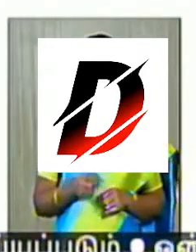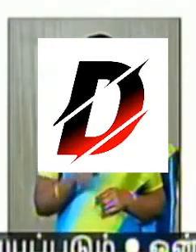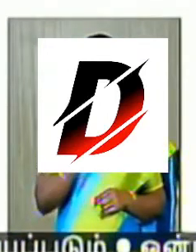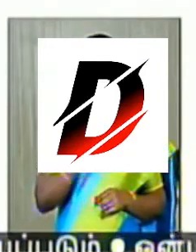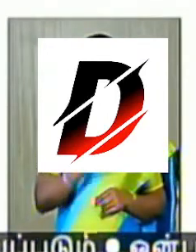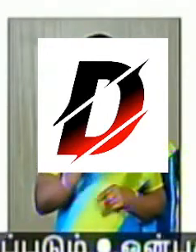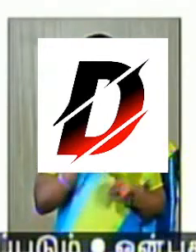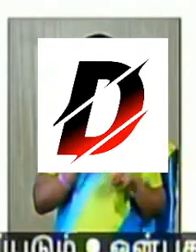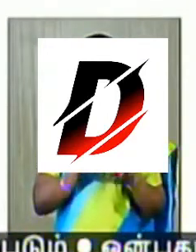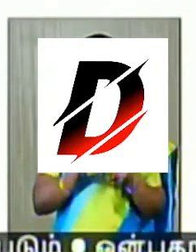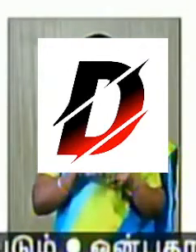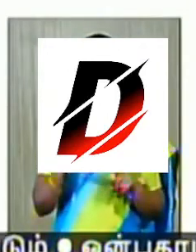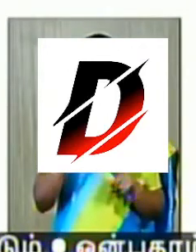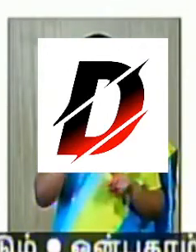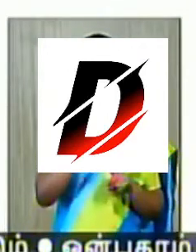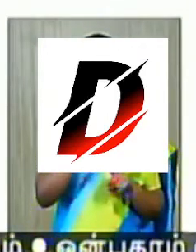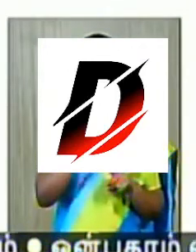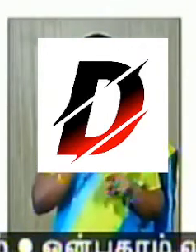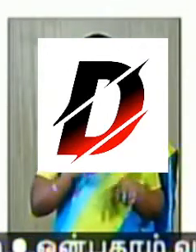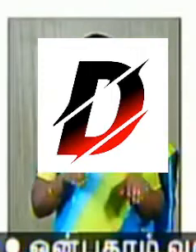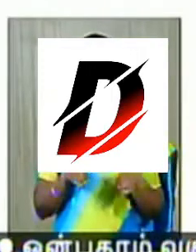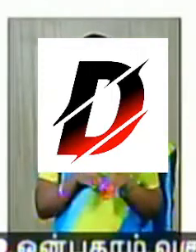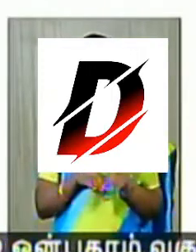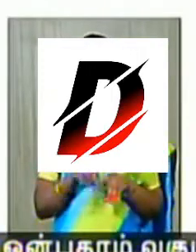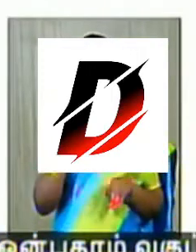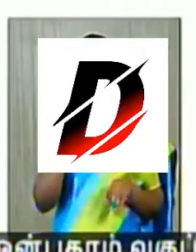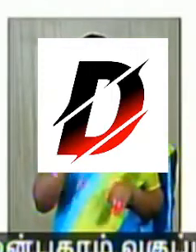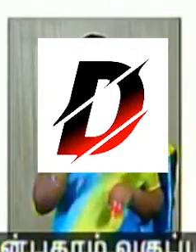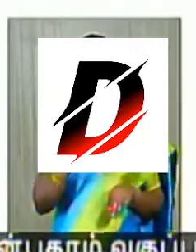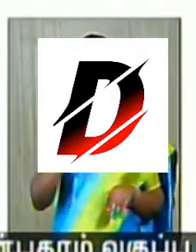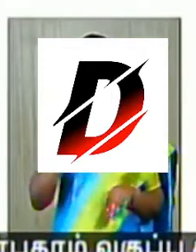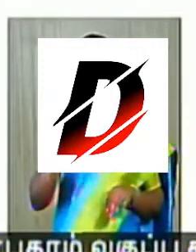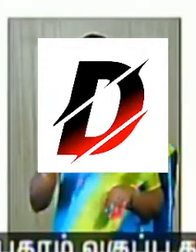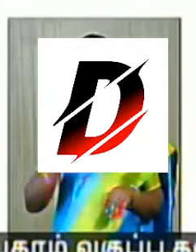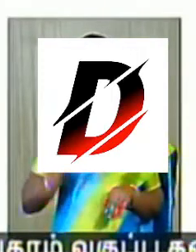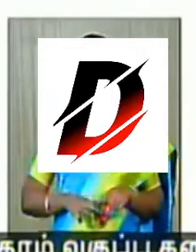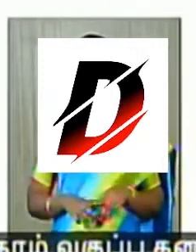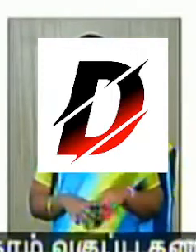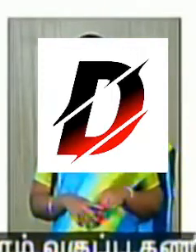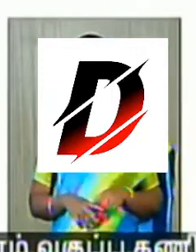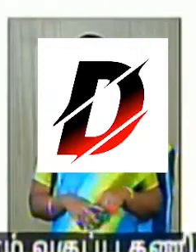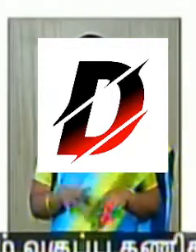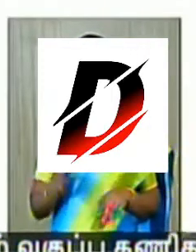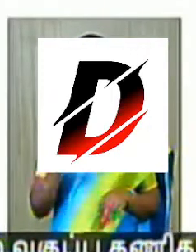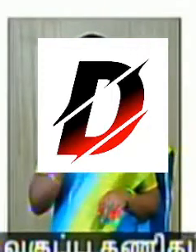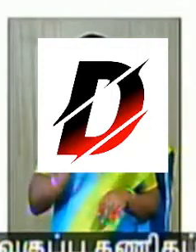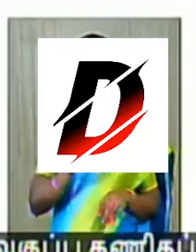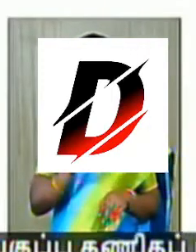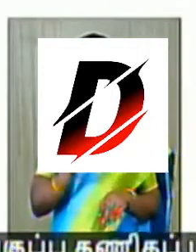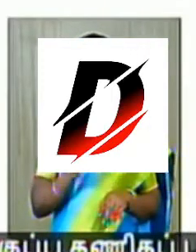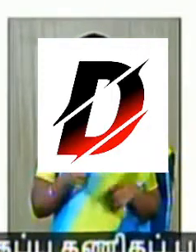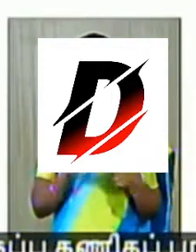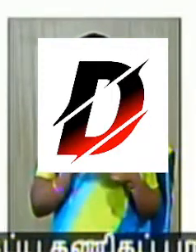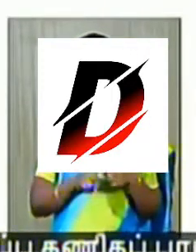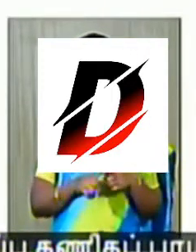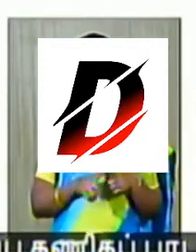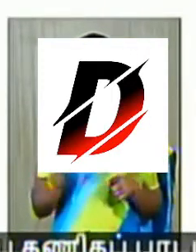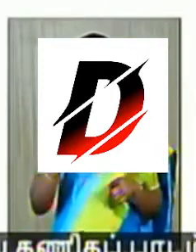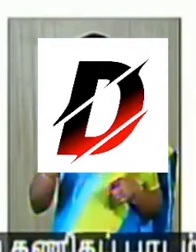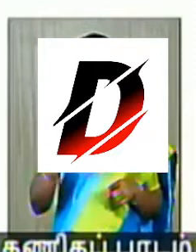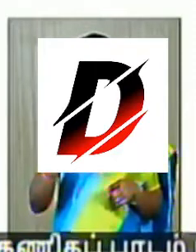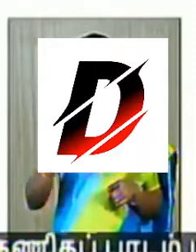கிடைக்கிறது பதினெட்டு, அதான் பண்ணியிருக்கோம். இதே போல தான் எல்லா எண்களுக்கும். இப்போ மைனஸ் டூவை வர்க்கப்படுத்தினால் நாலு, நாலு